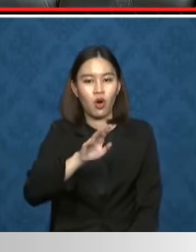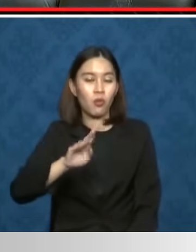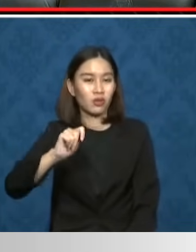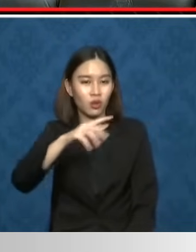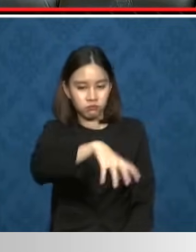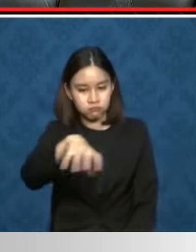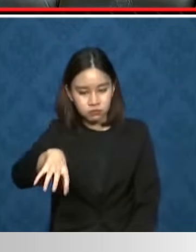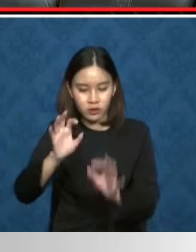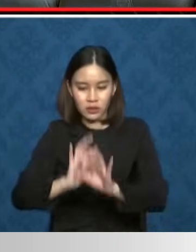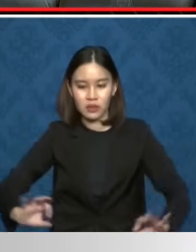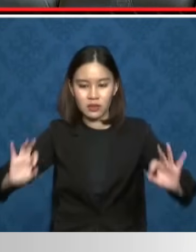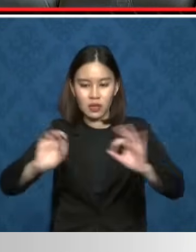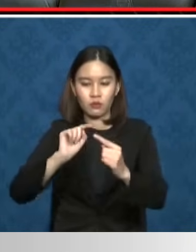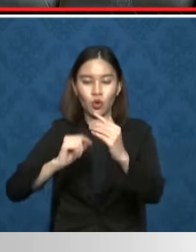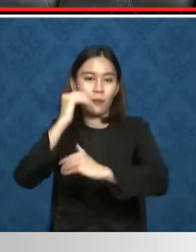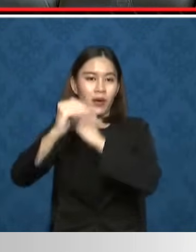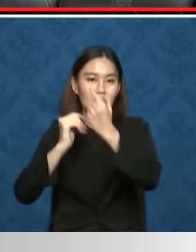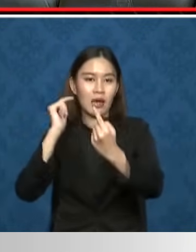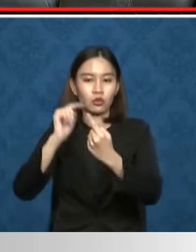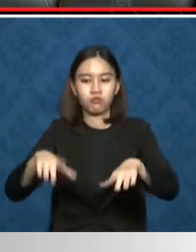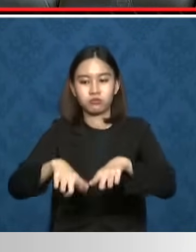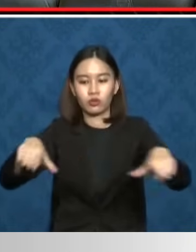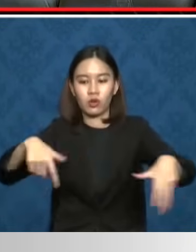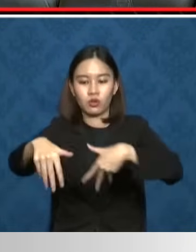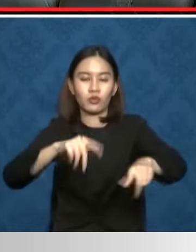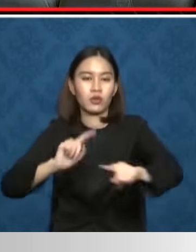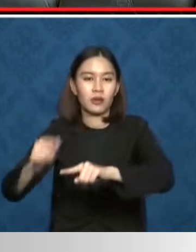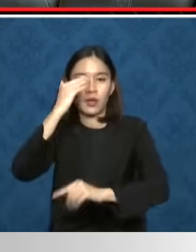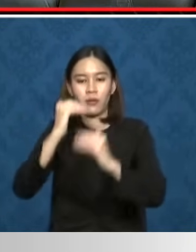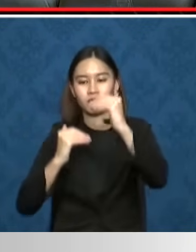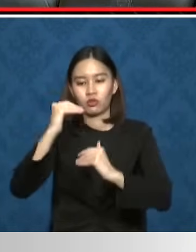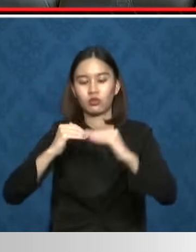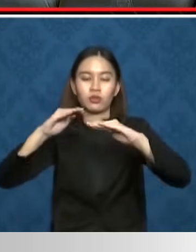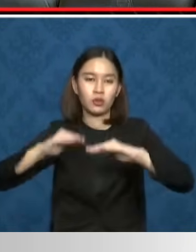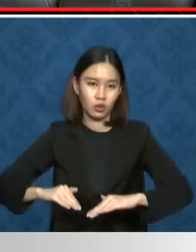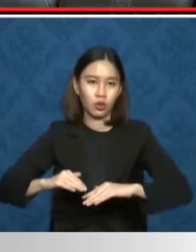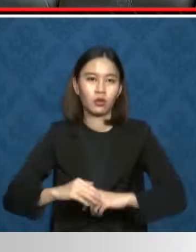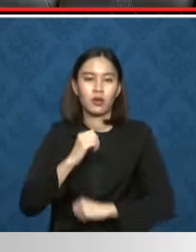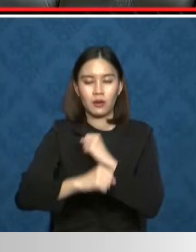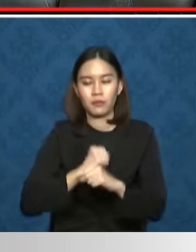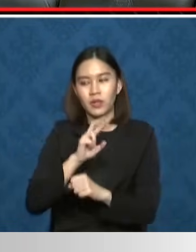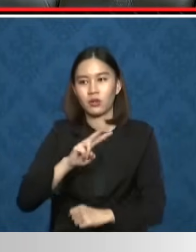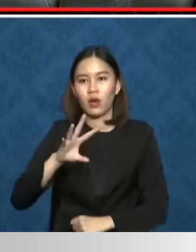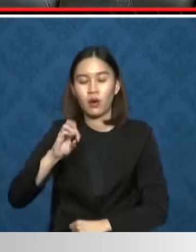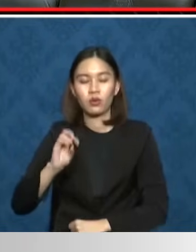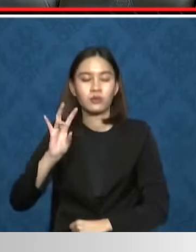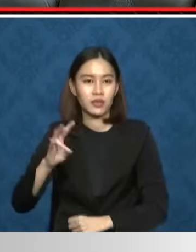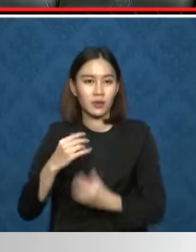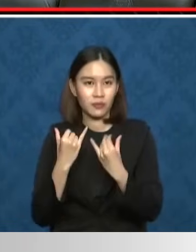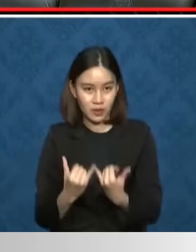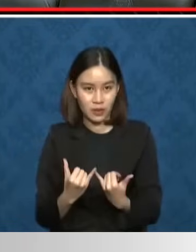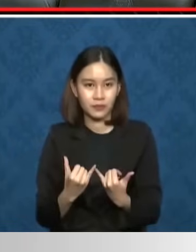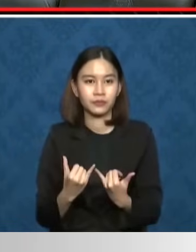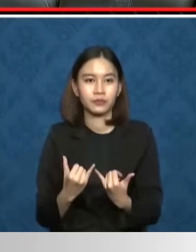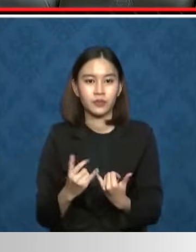ป็นส่วนสำคัญในการกระจายการพัฒนาไปยังพื้นที่ต่างๆเพื่อลดความเหลื่อมล้ำในทุกมิติในปี2567นี้ครับในปีงบประม